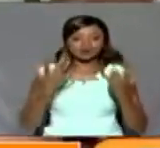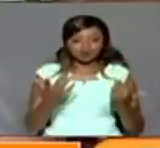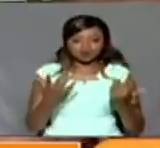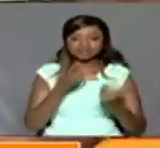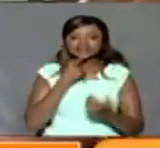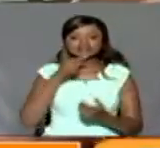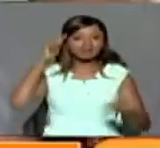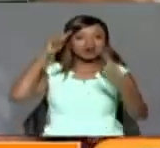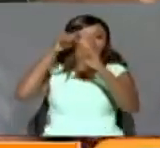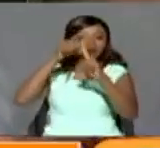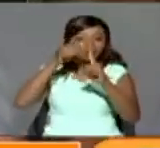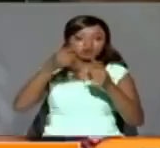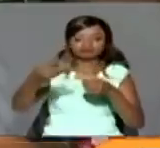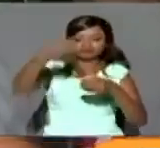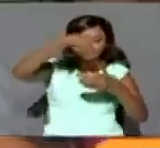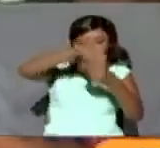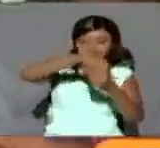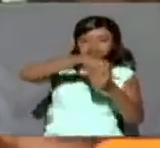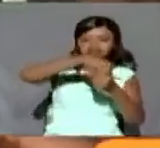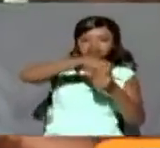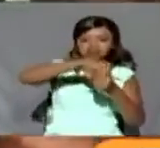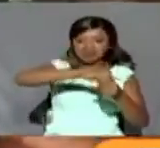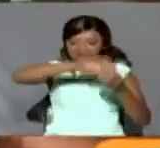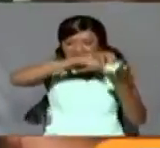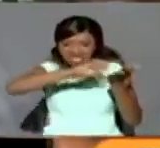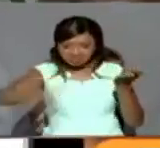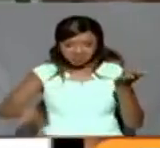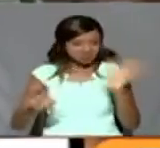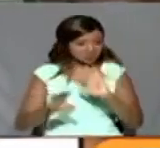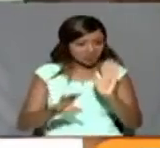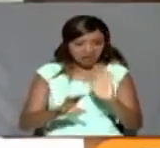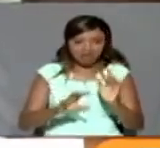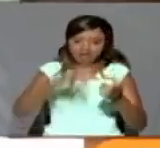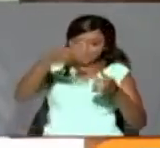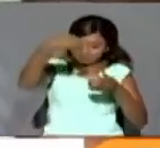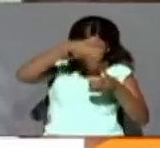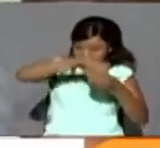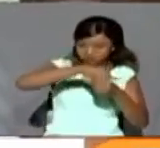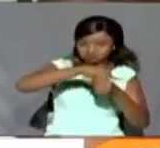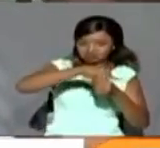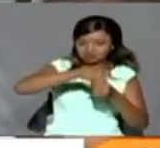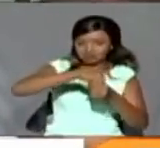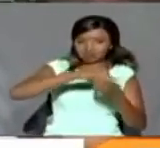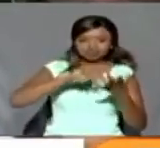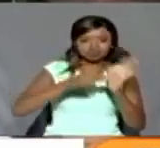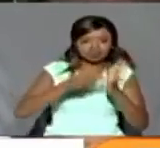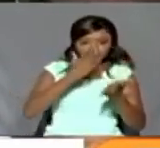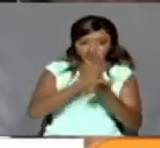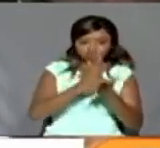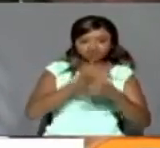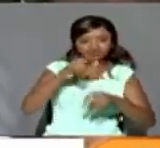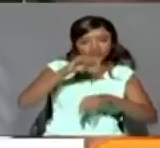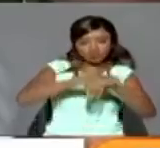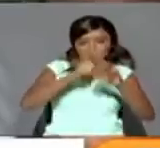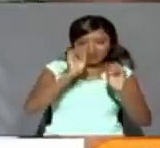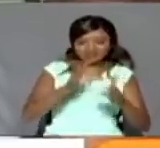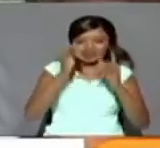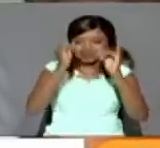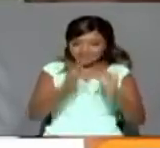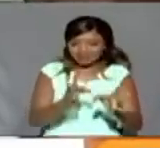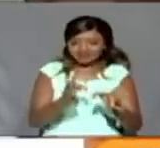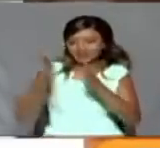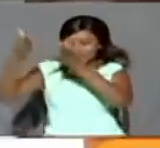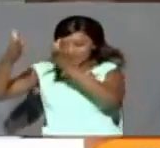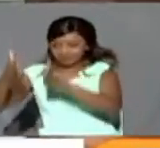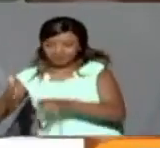inclusion rather than exclusion. It will be very misguided and unfortunate for anybody to